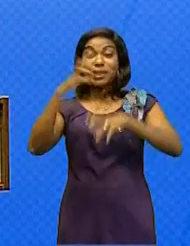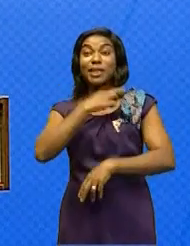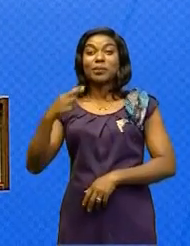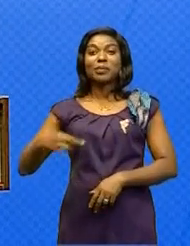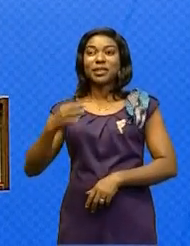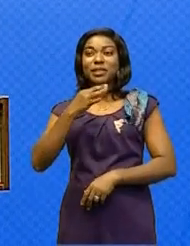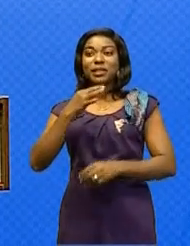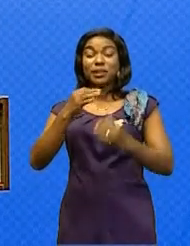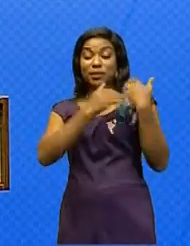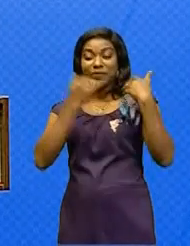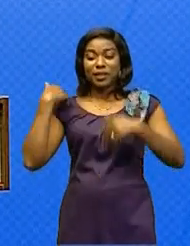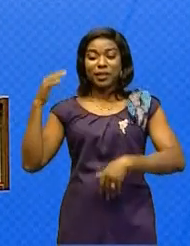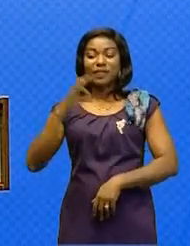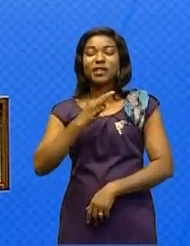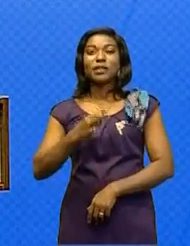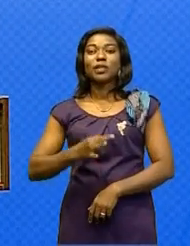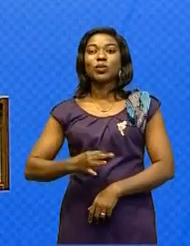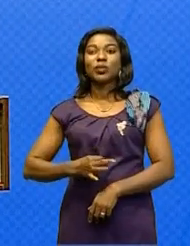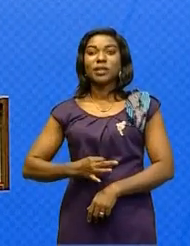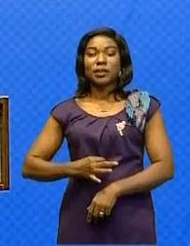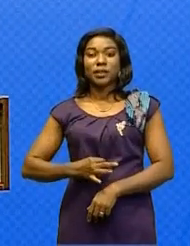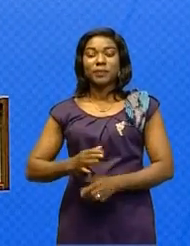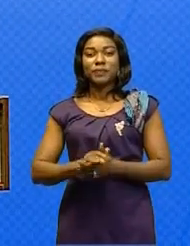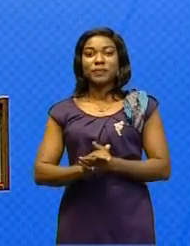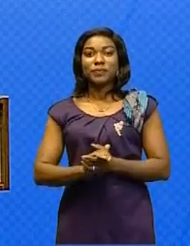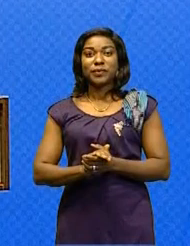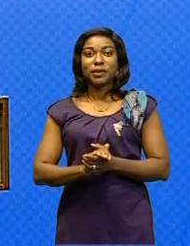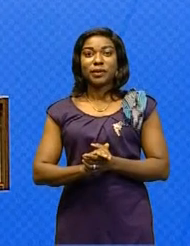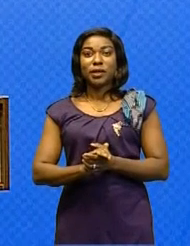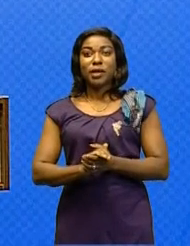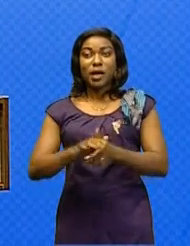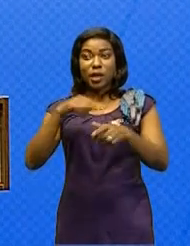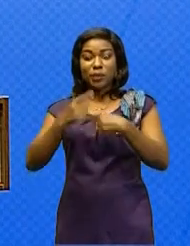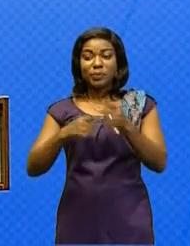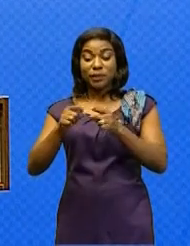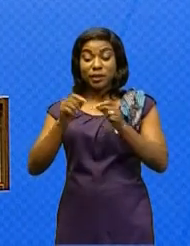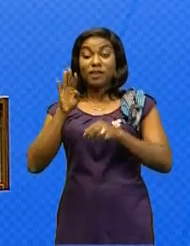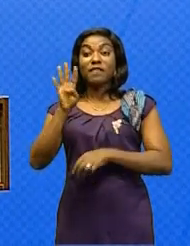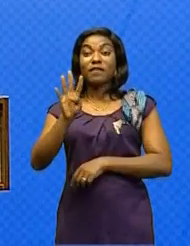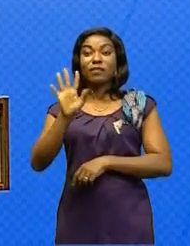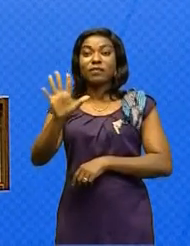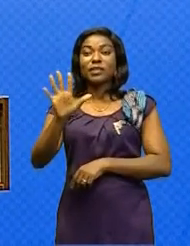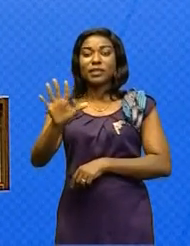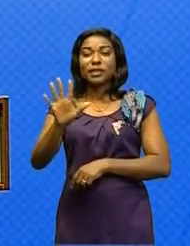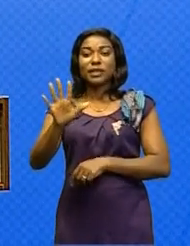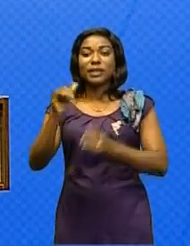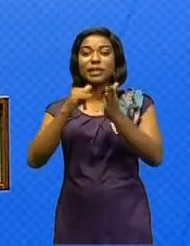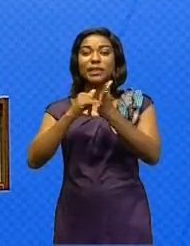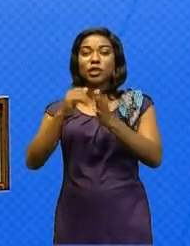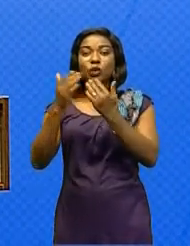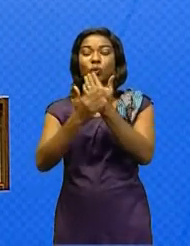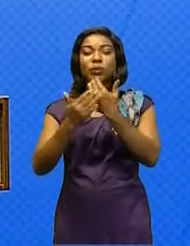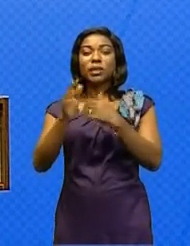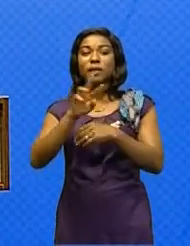l'État, Félix-Antoine Tshisekedi Tshilombo, a présidé ce vendredi 6 août 2021